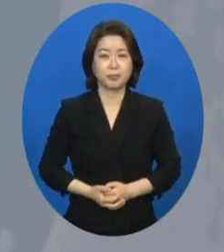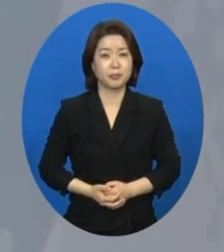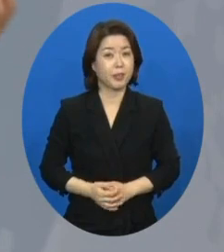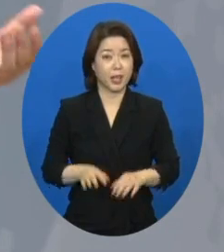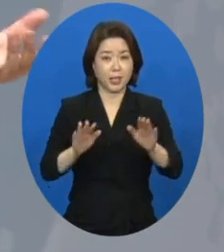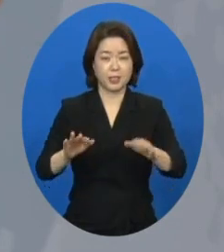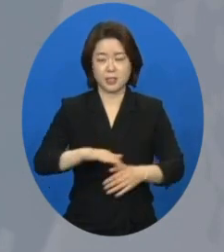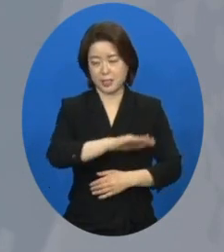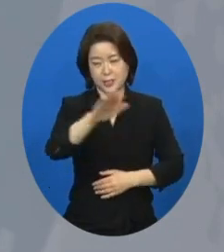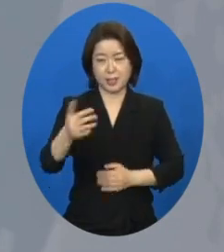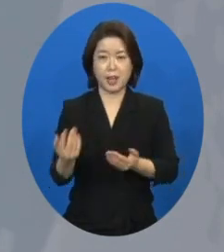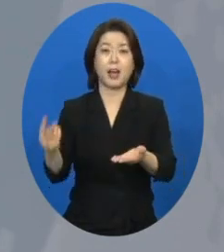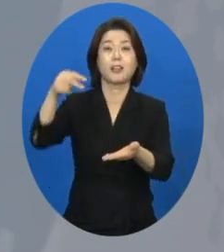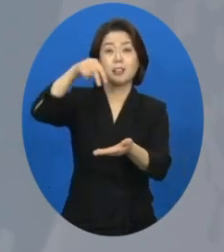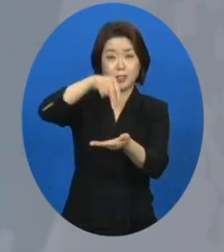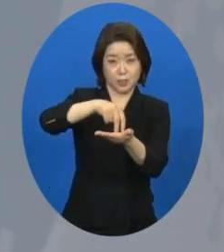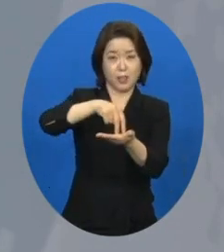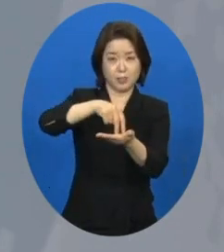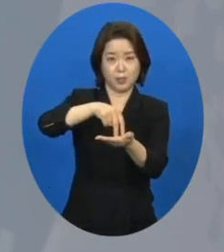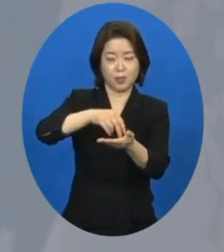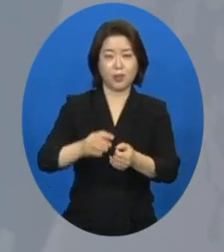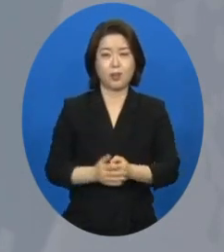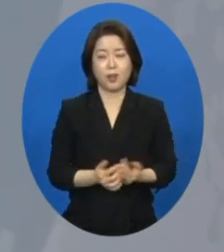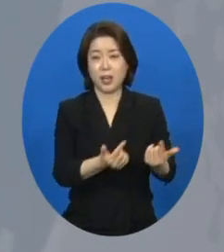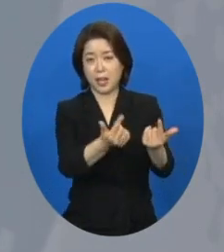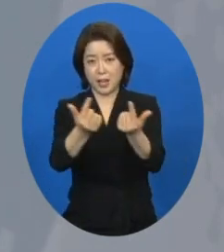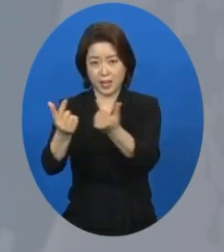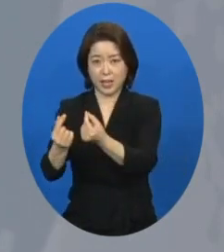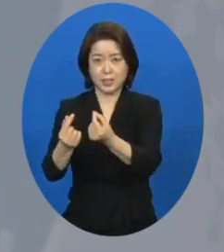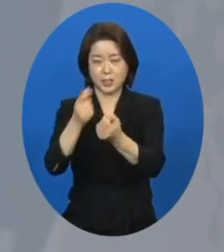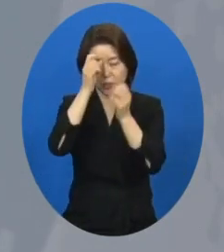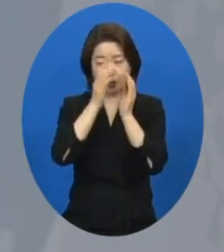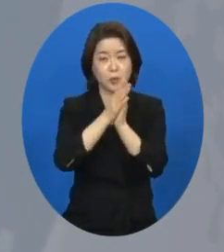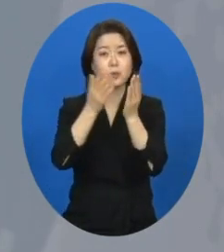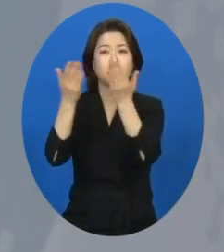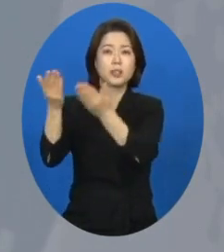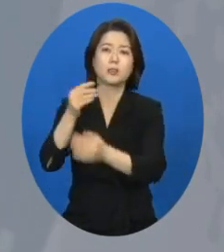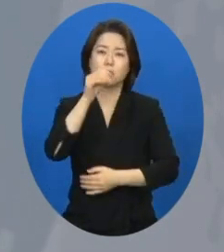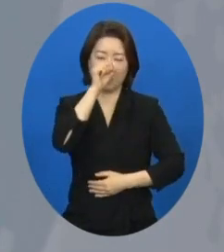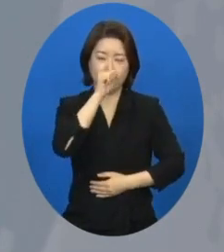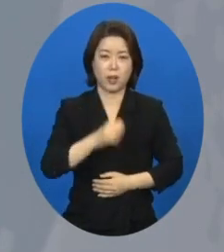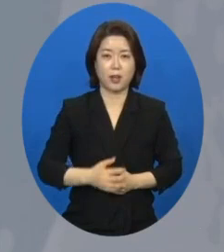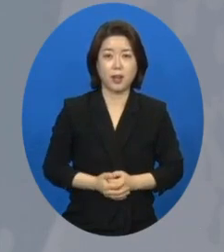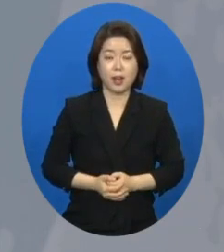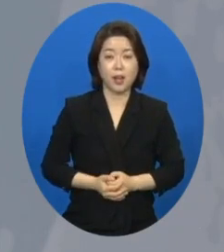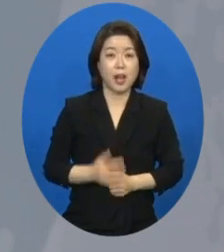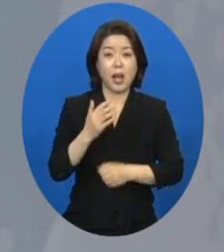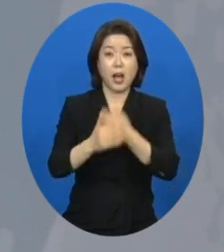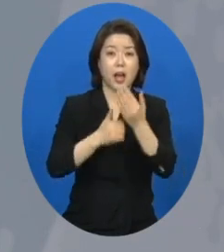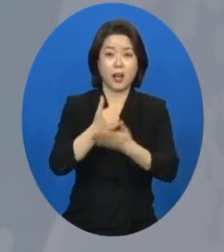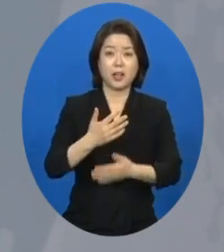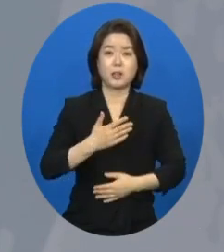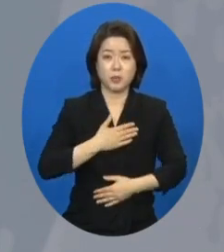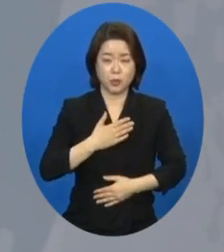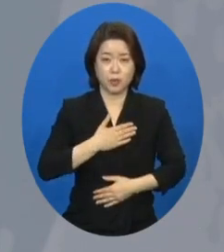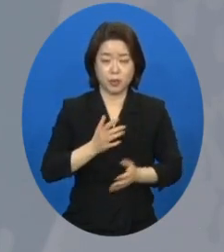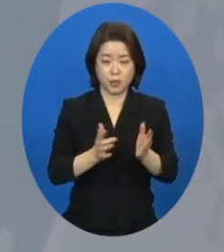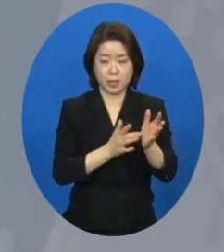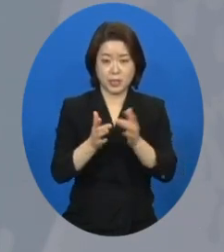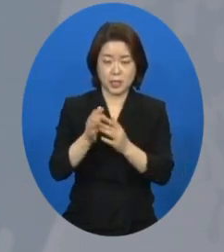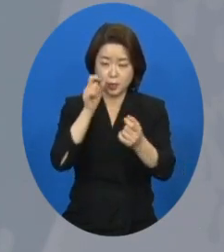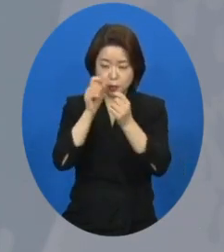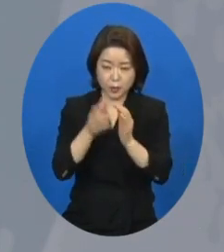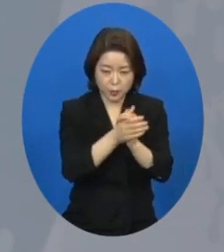이제 우리 다 일어나셔서 함께 우리 기도하면 좋겠는데, 하나님, 저를 예수님과